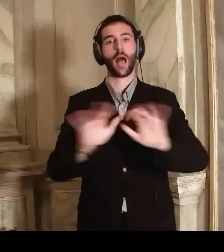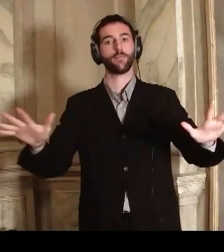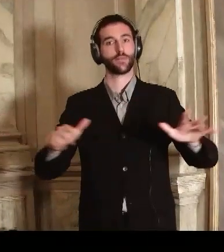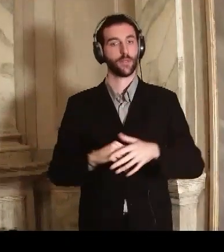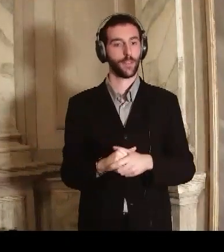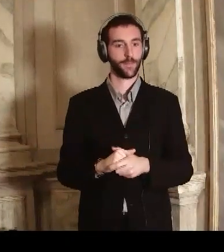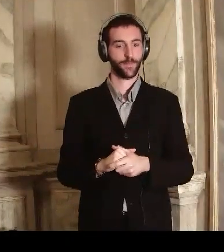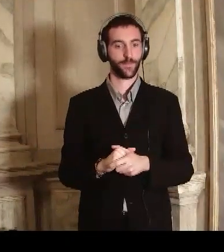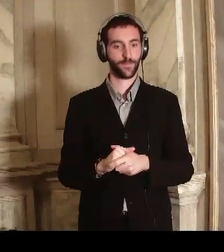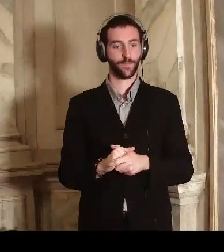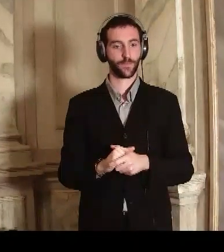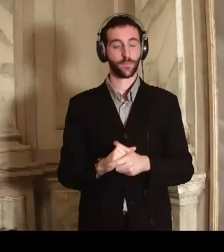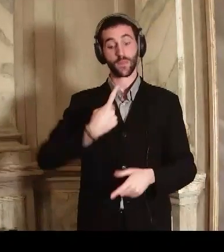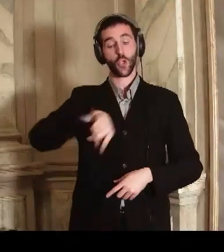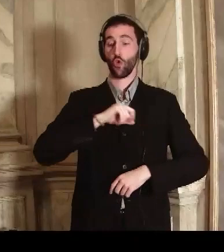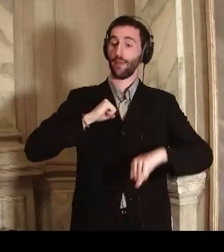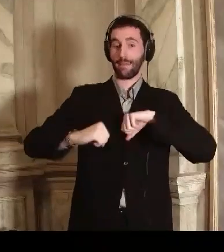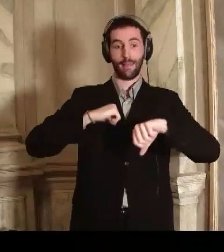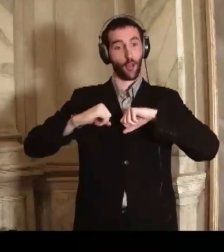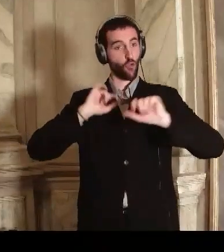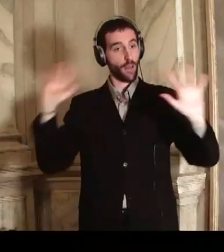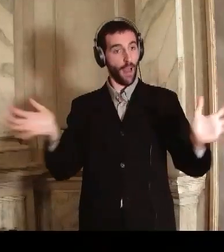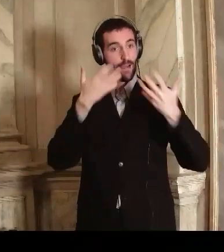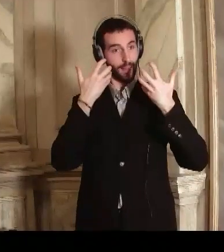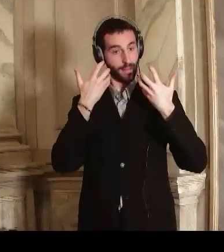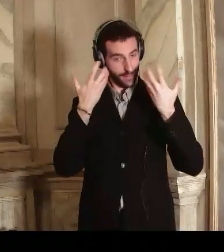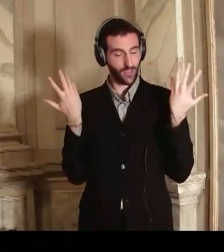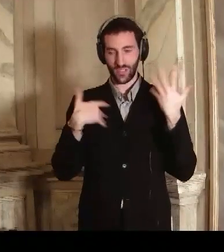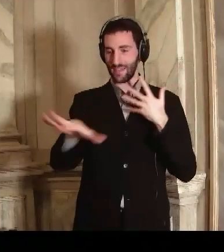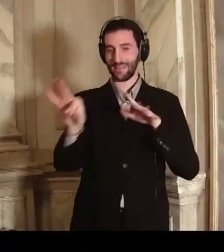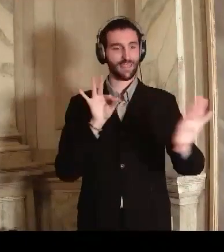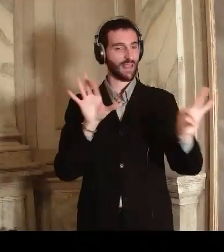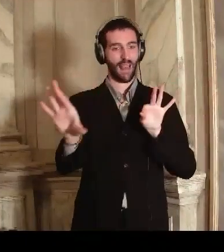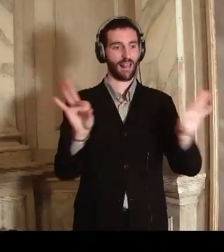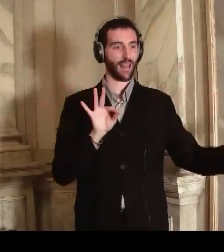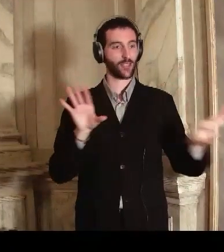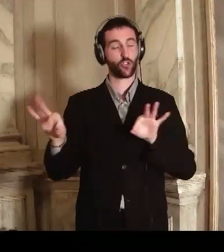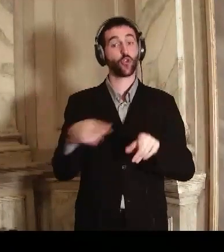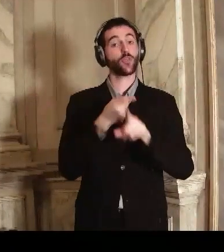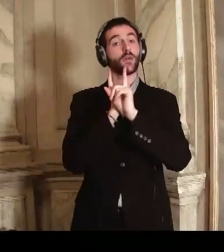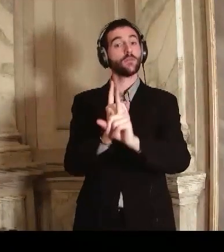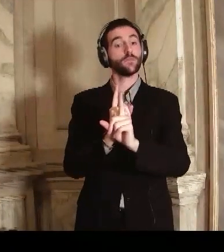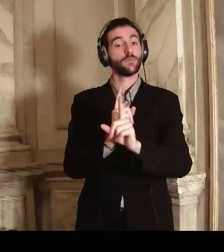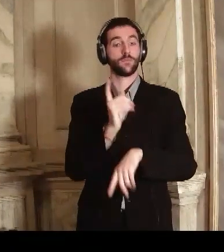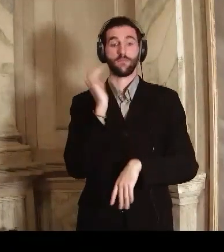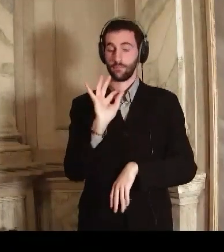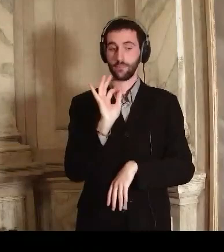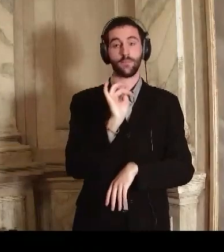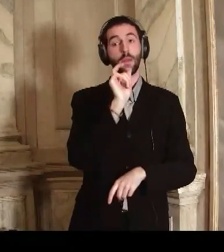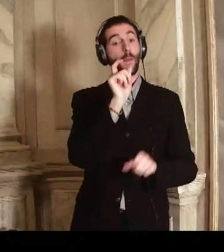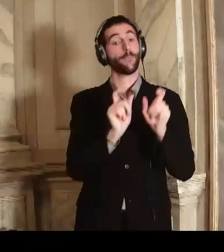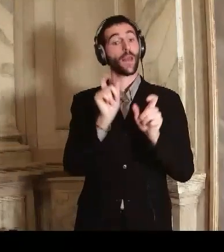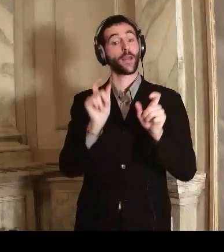di direttori artistici, effettuiamo una selezione basata sulla capacità di scivolare sulle solite